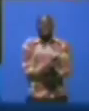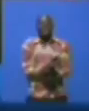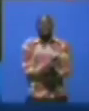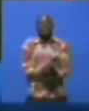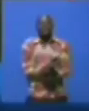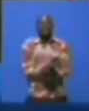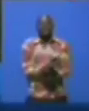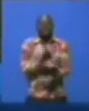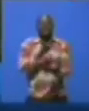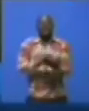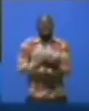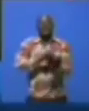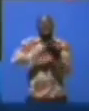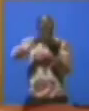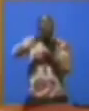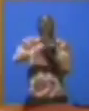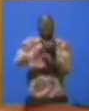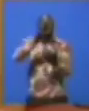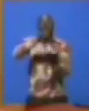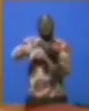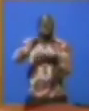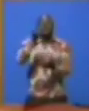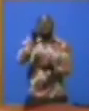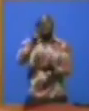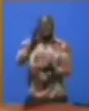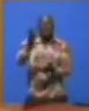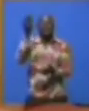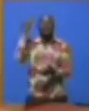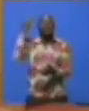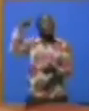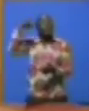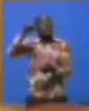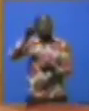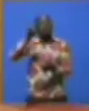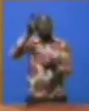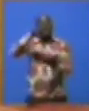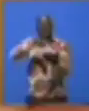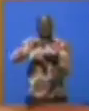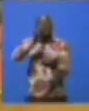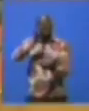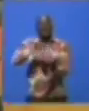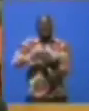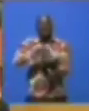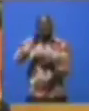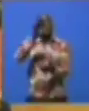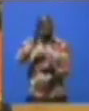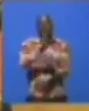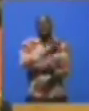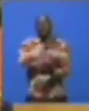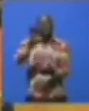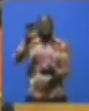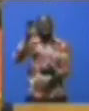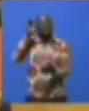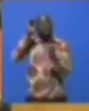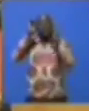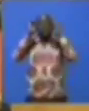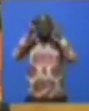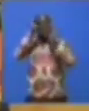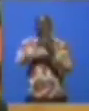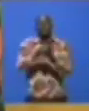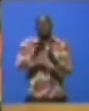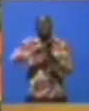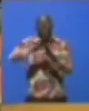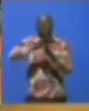C'était en mars 2016. Le gouvernement annonçait le recrutement de 4200 professeurs pour l'enseignement post-primaire et la formation technique